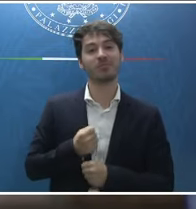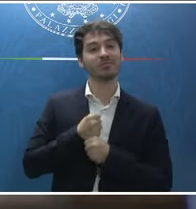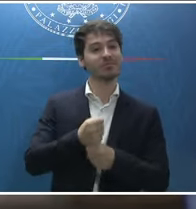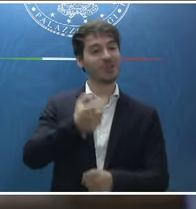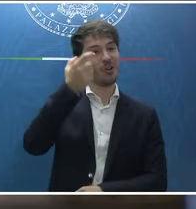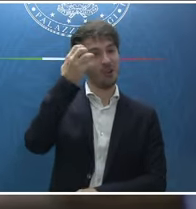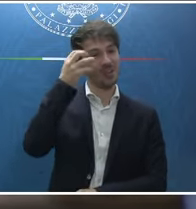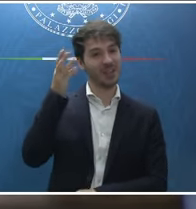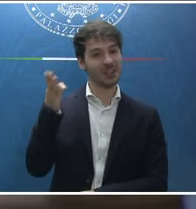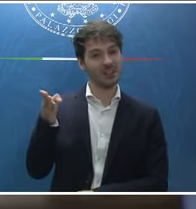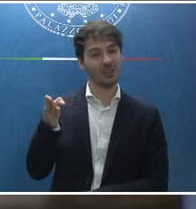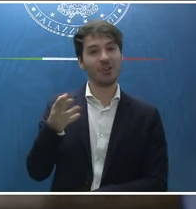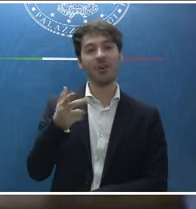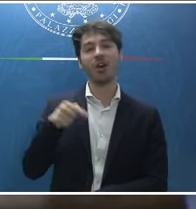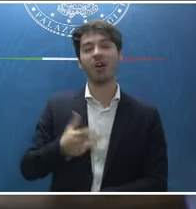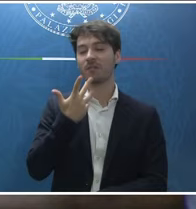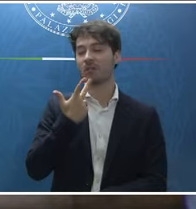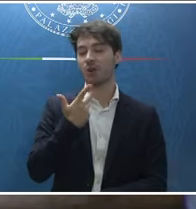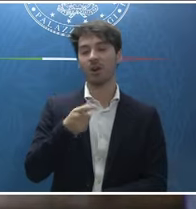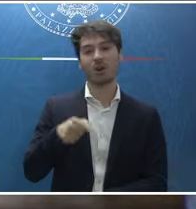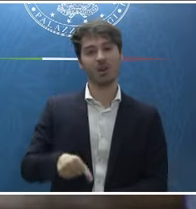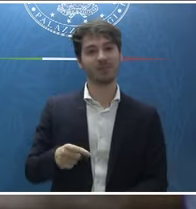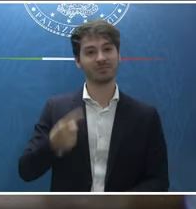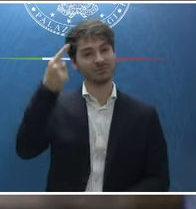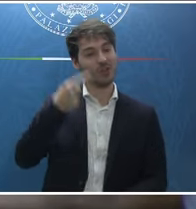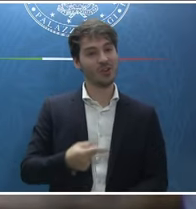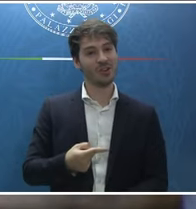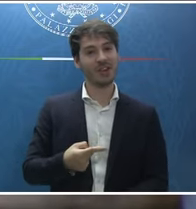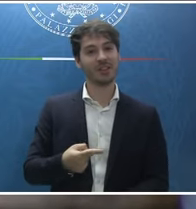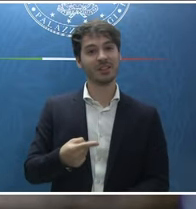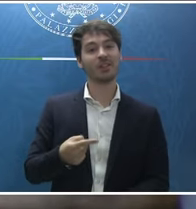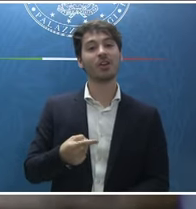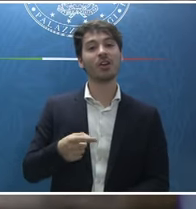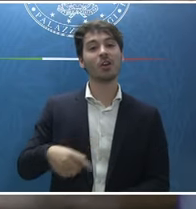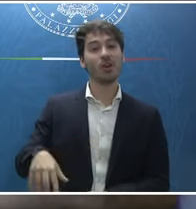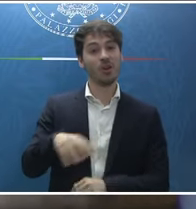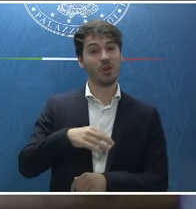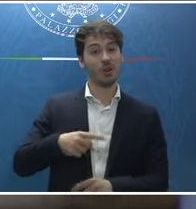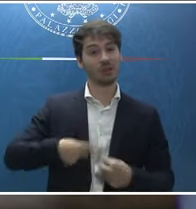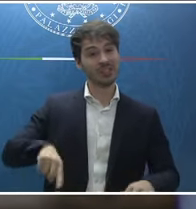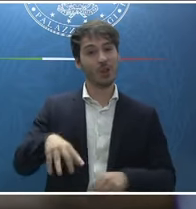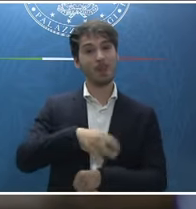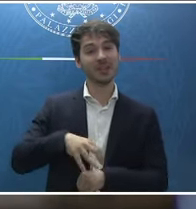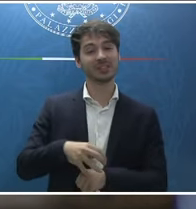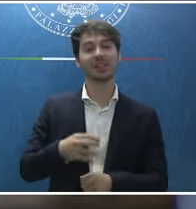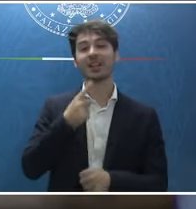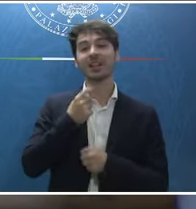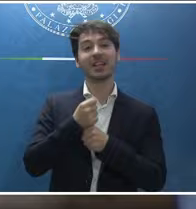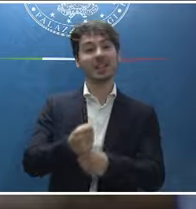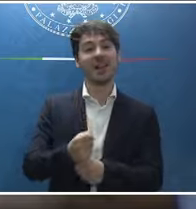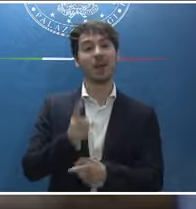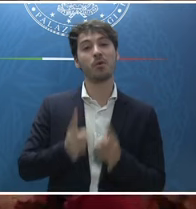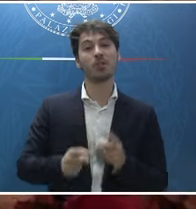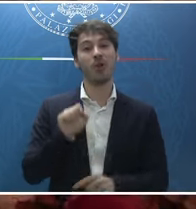voluto l'appuntamento di questa sera, il sottosegretario alla presidenza del Consiglio dei Ministri con delega in materia di politiche